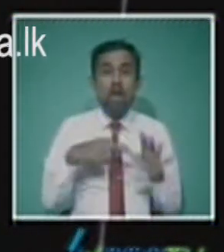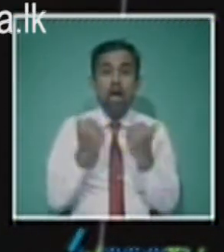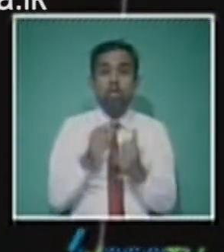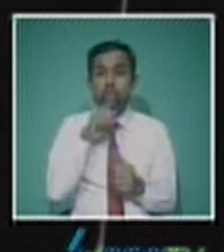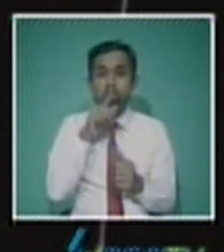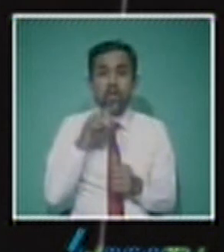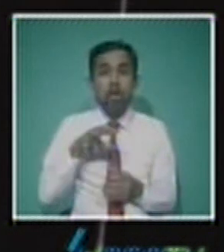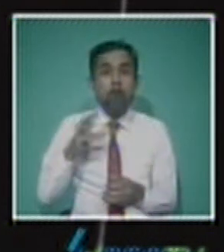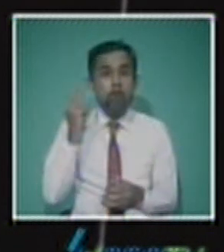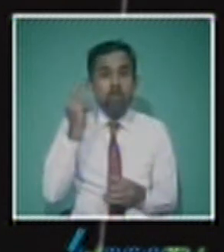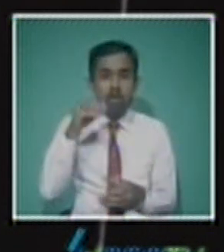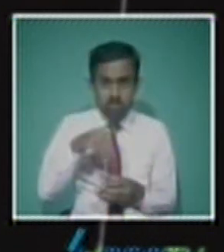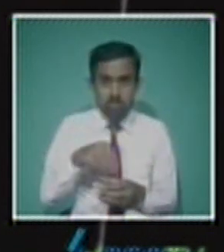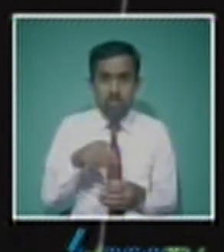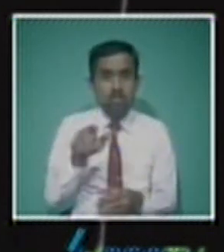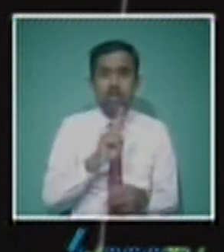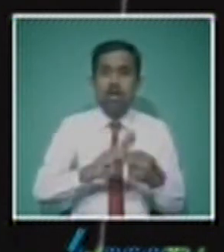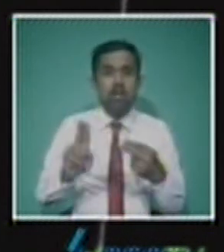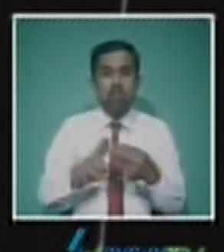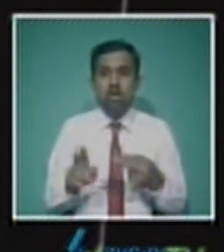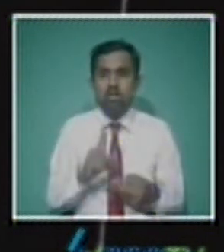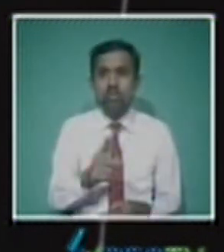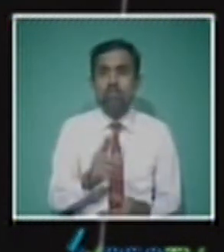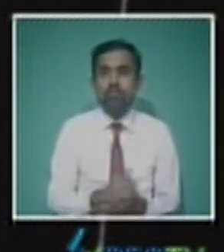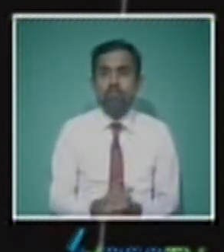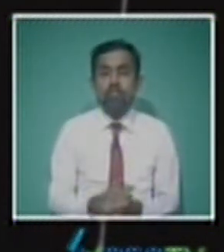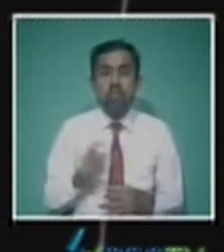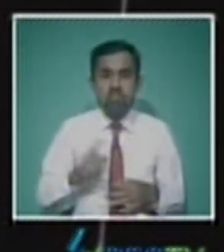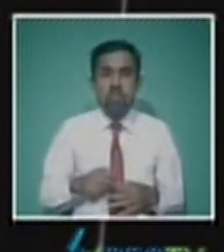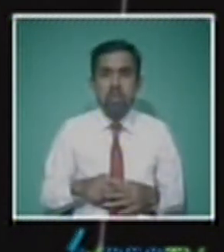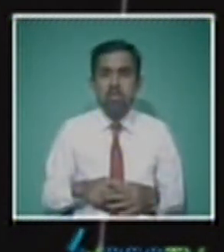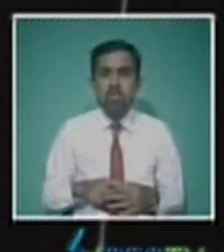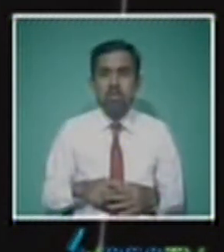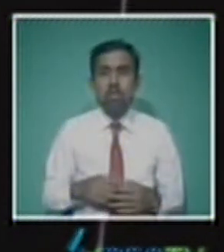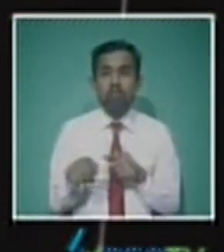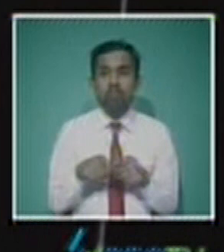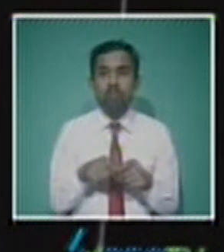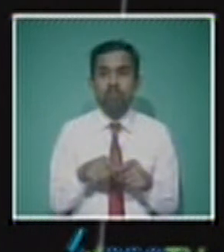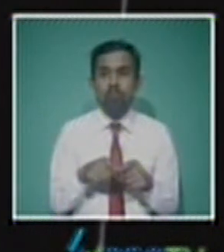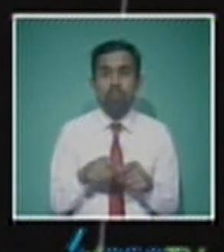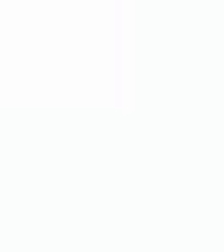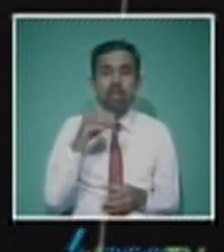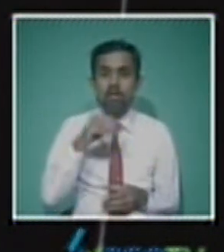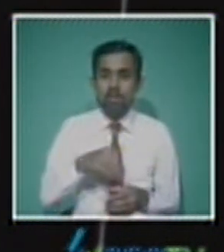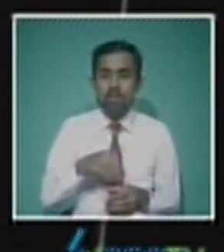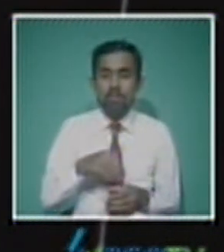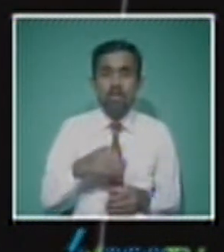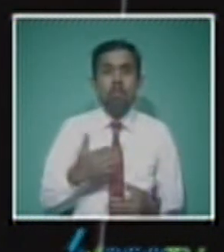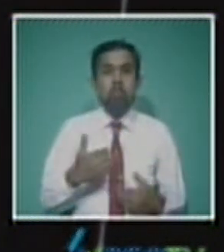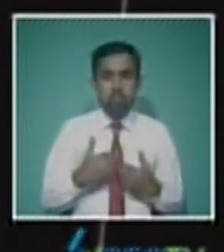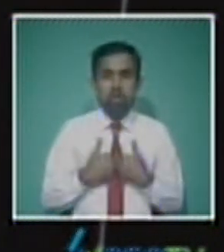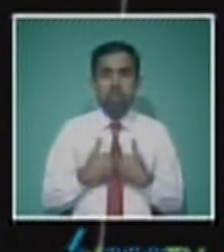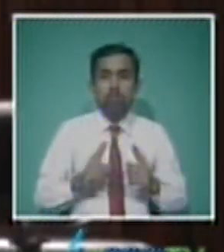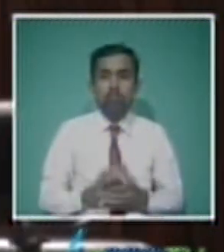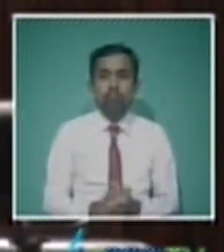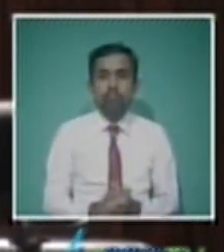කියලා එහෙම කියන්න එපා ඔබතුමාගේ නායකයාට කියලා මම කියන්න කැමතියි ප්‍රශ්නයක් මොකද අද මගේ කූඩුවට බිත්තර දාලා අද මටත් වෙලා තියෙන්නේ